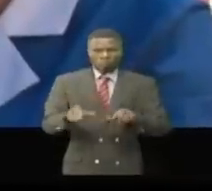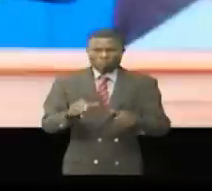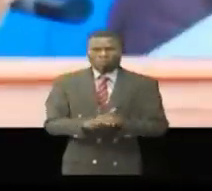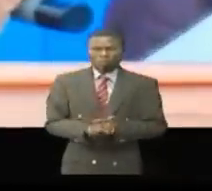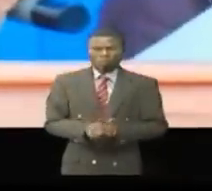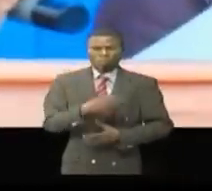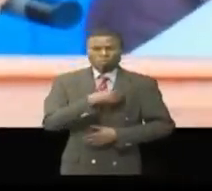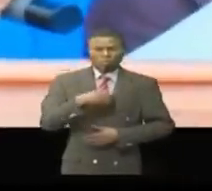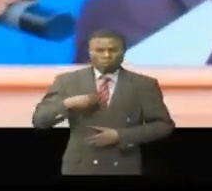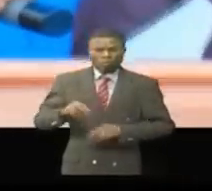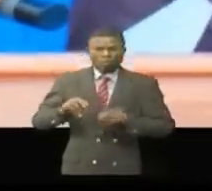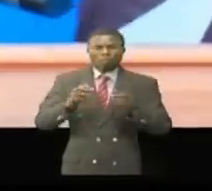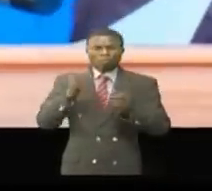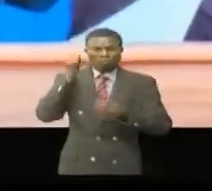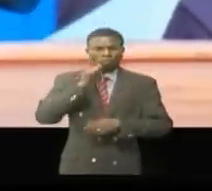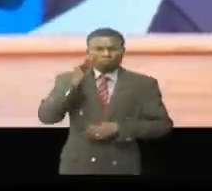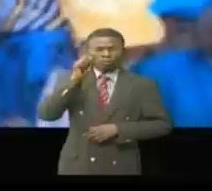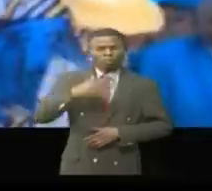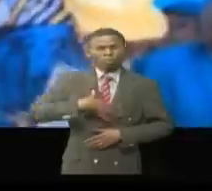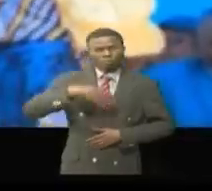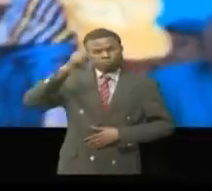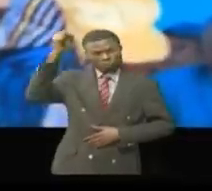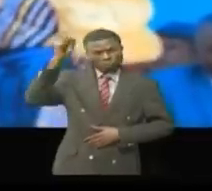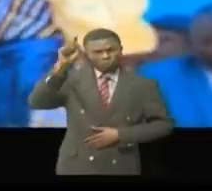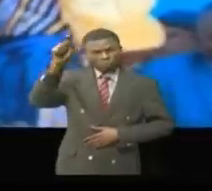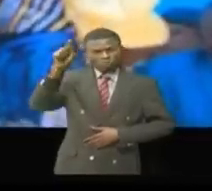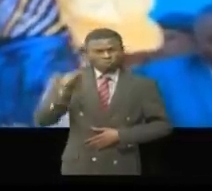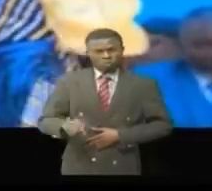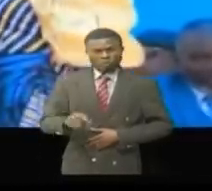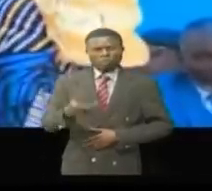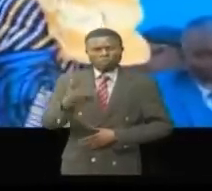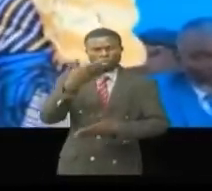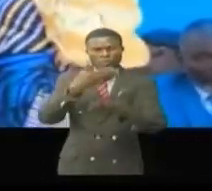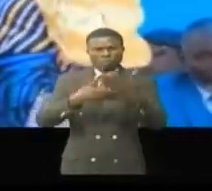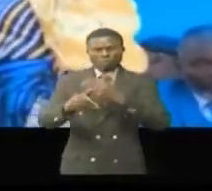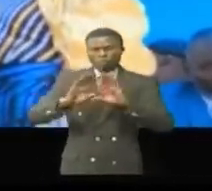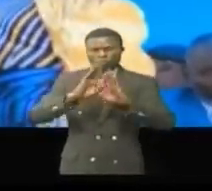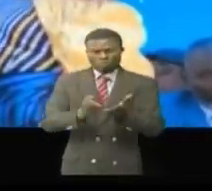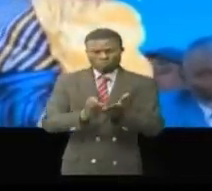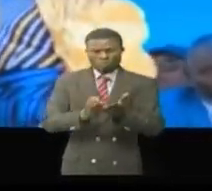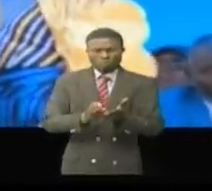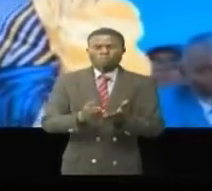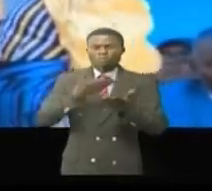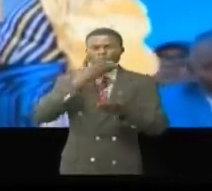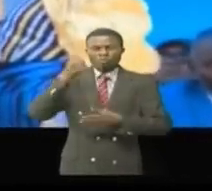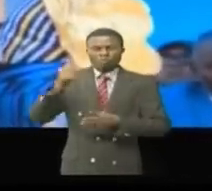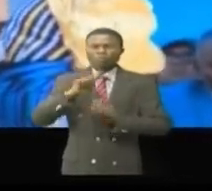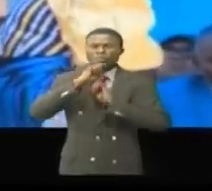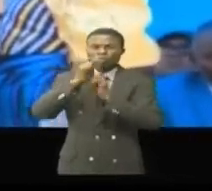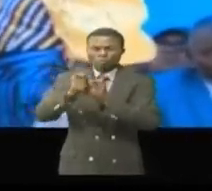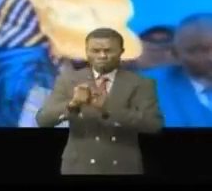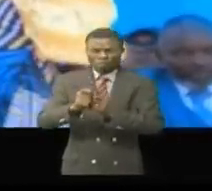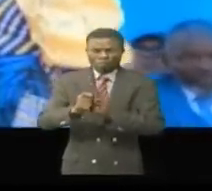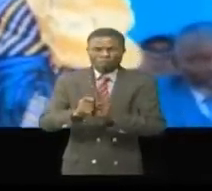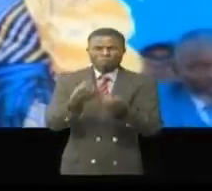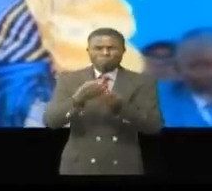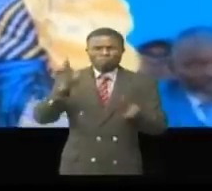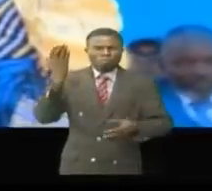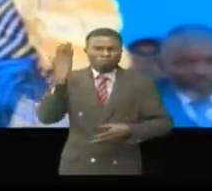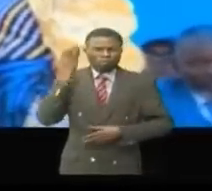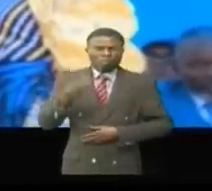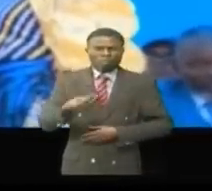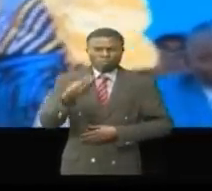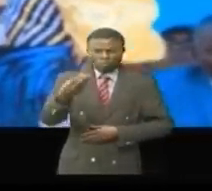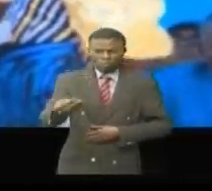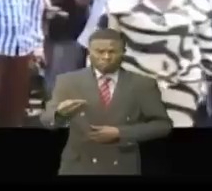Mamana, une des lauréates représentantes de tous les autres lauréats à vanter les meilleurs cadeaux et héritages d'un parent à son enfant.